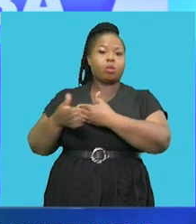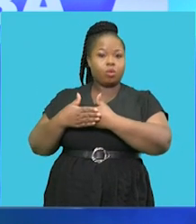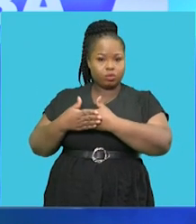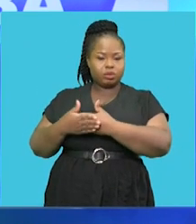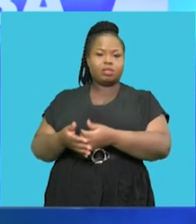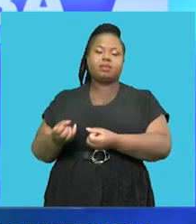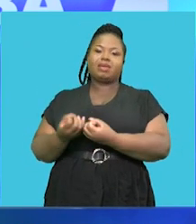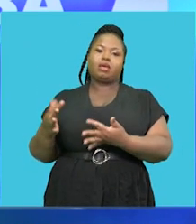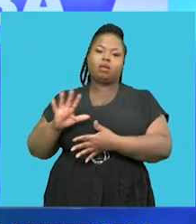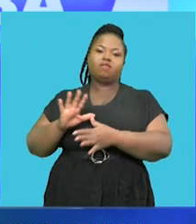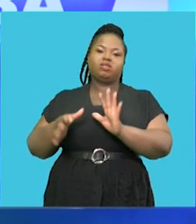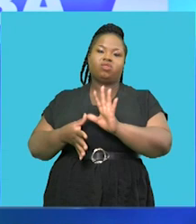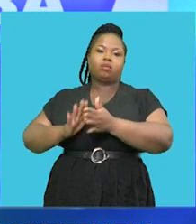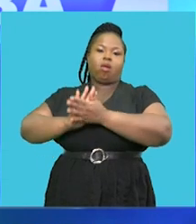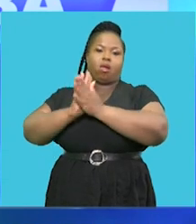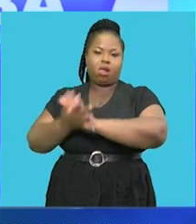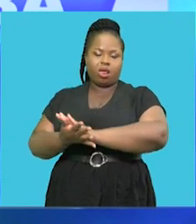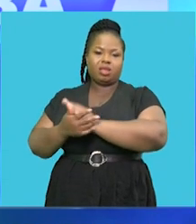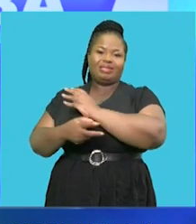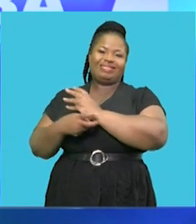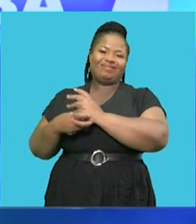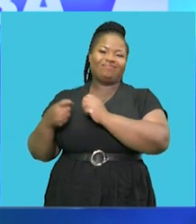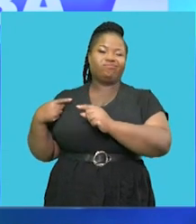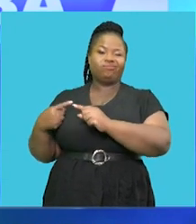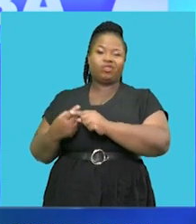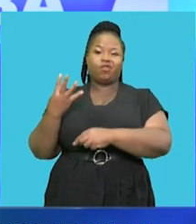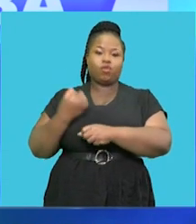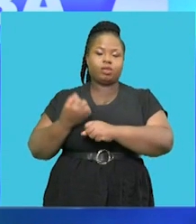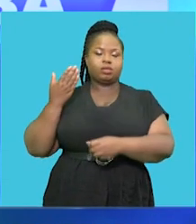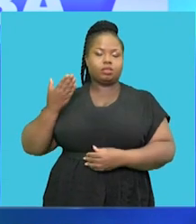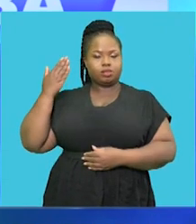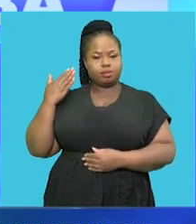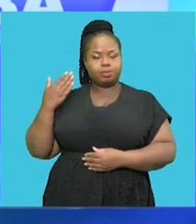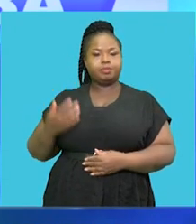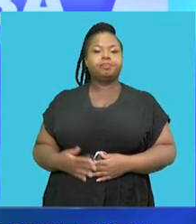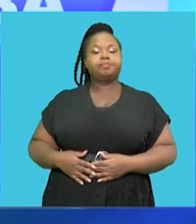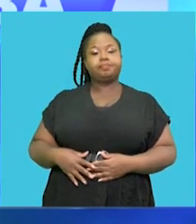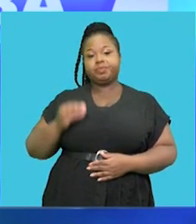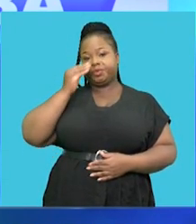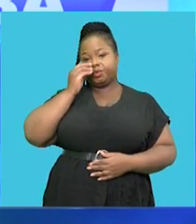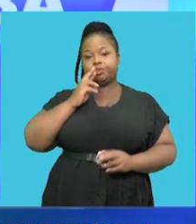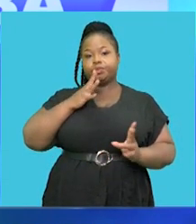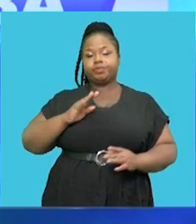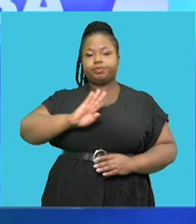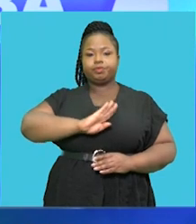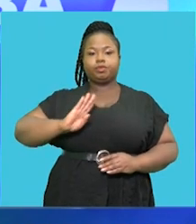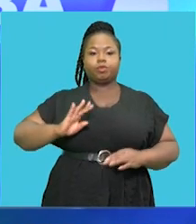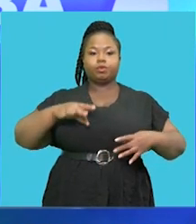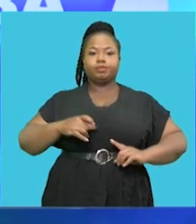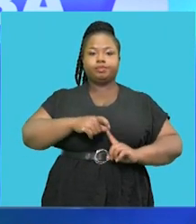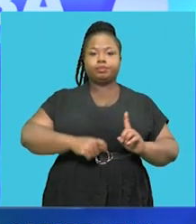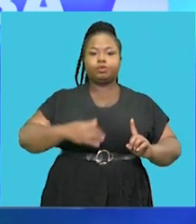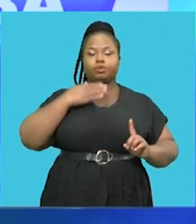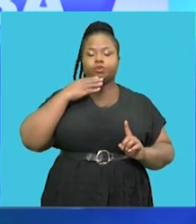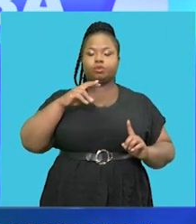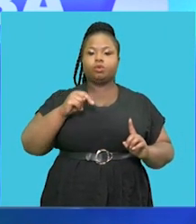khona ukhuvethe i-COVID-19 ngolwasemzini eminyakeni emine eyedlule. Ekhuluma-ke nabezindaba usihlalo webhodi lakwa-PRASA uNosiviwe